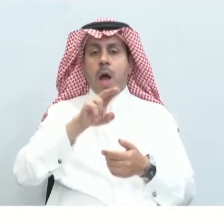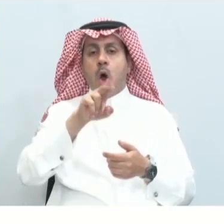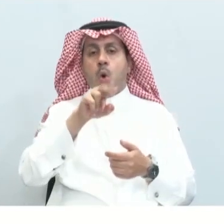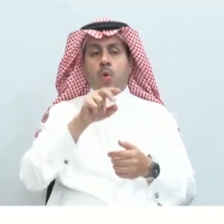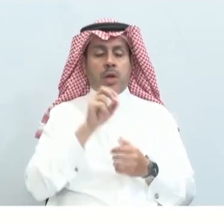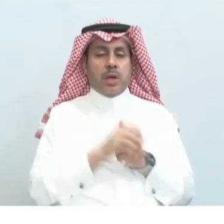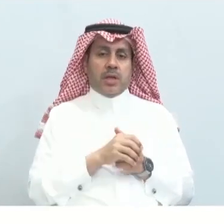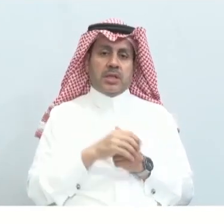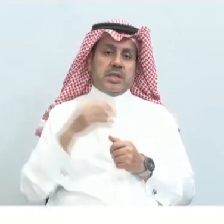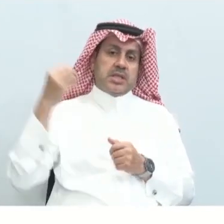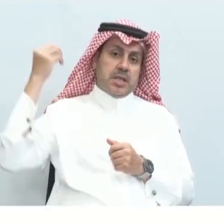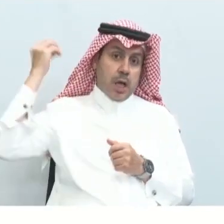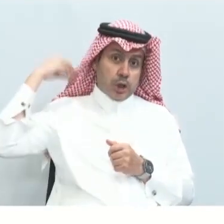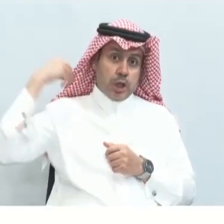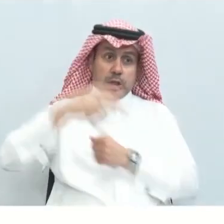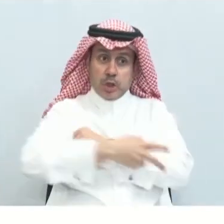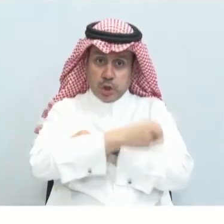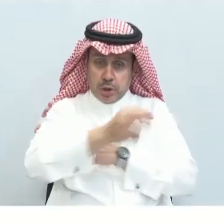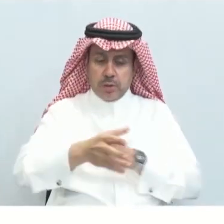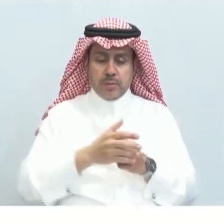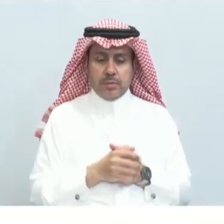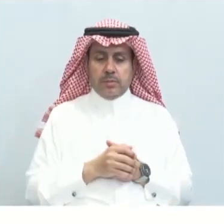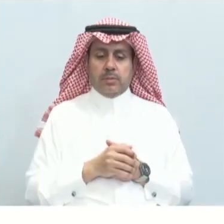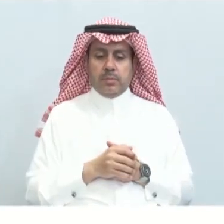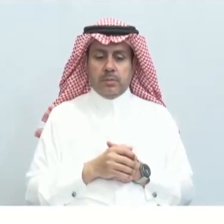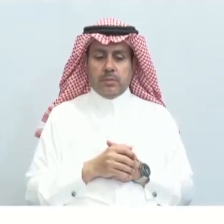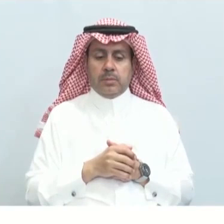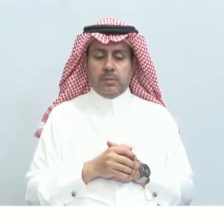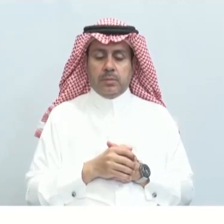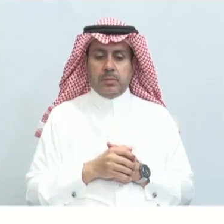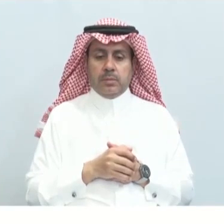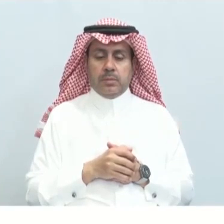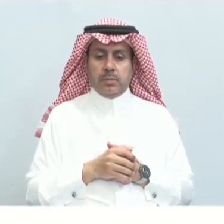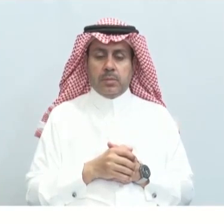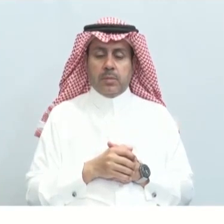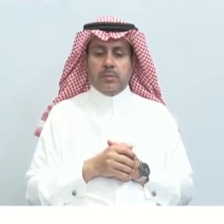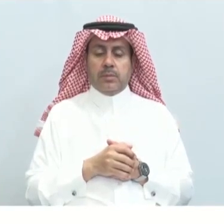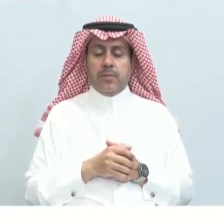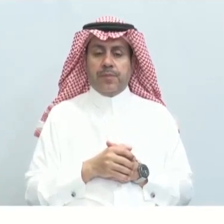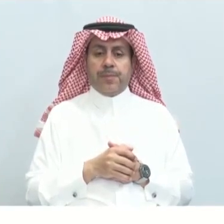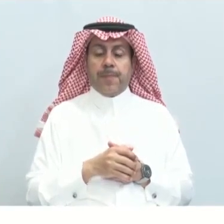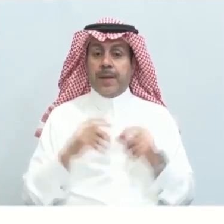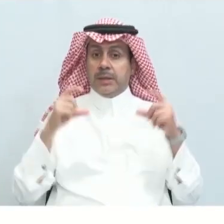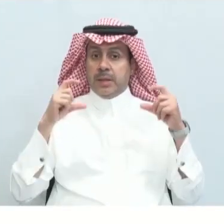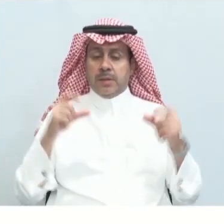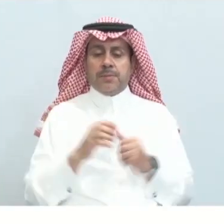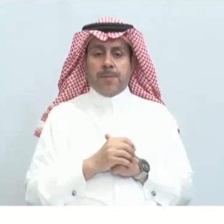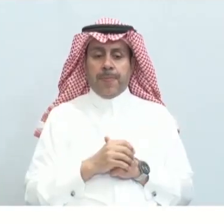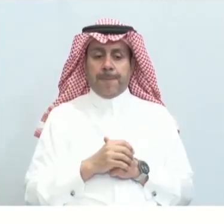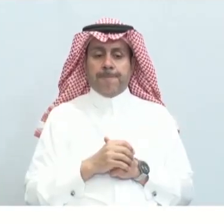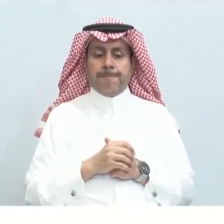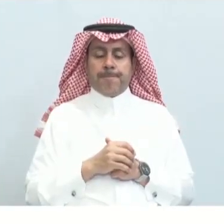صدقه تبسمك في وجه اخيك لك صدقه اذا هذا يدل على